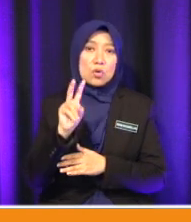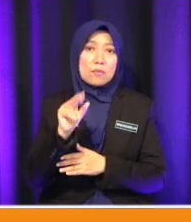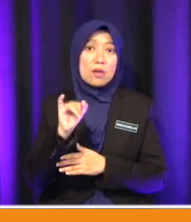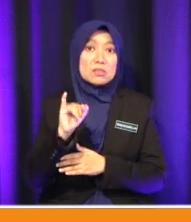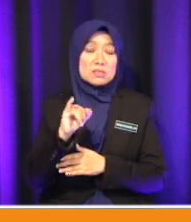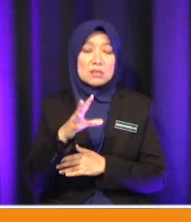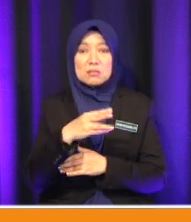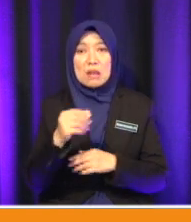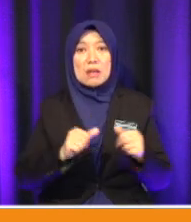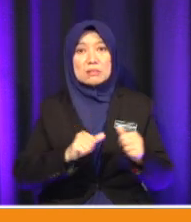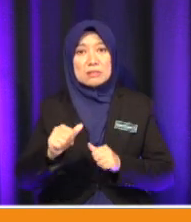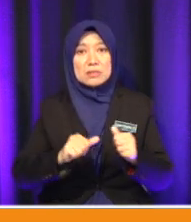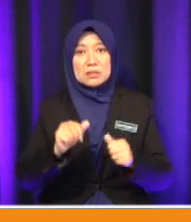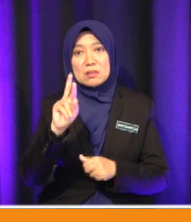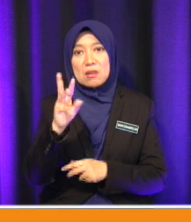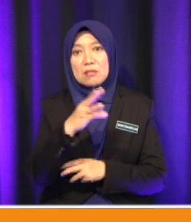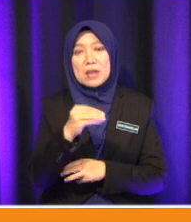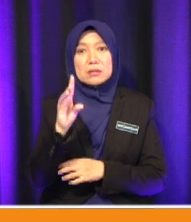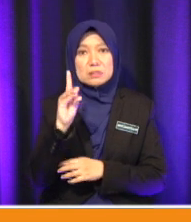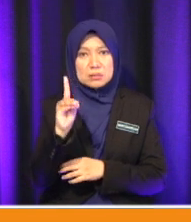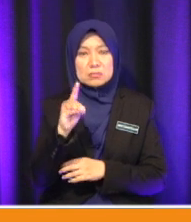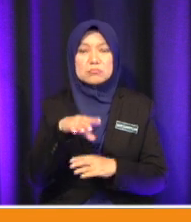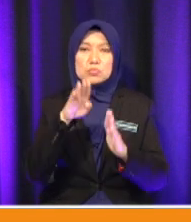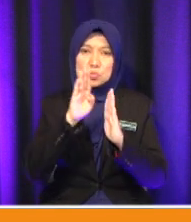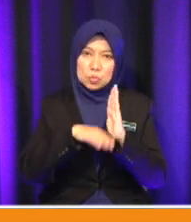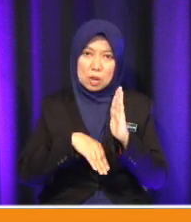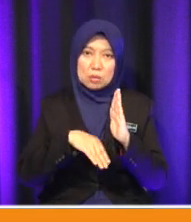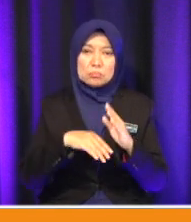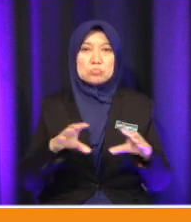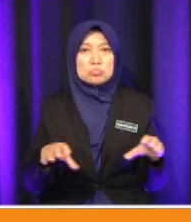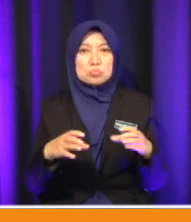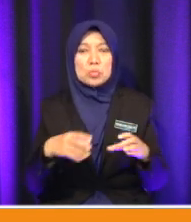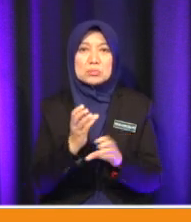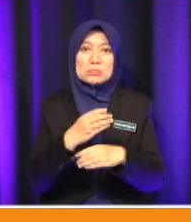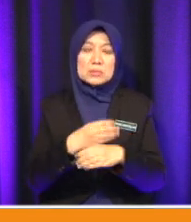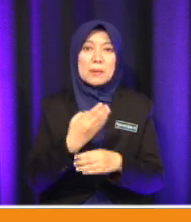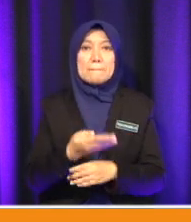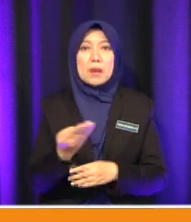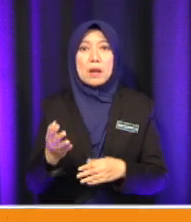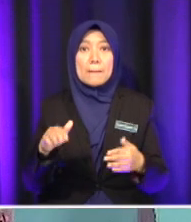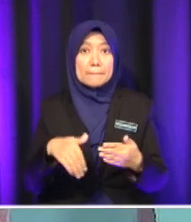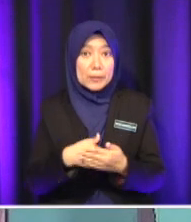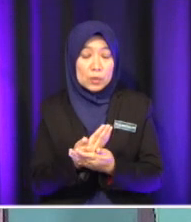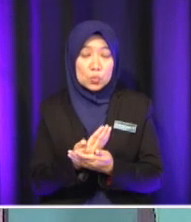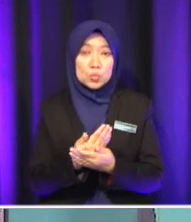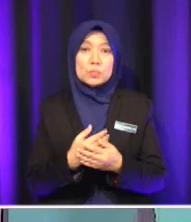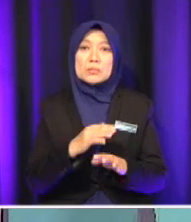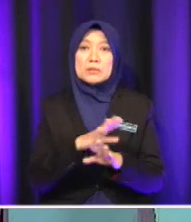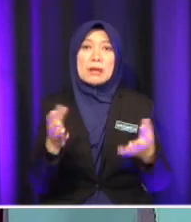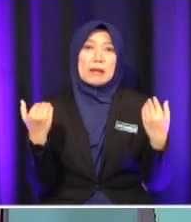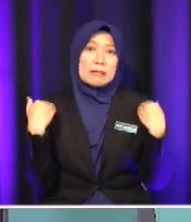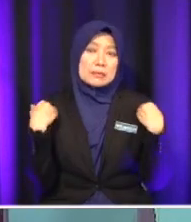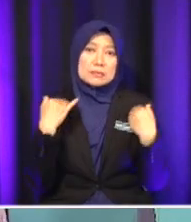sini ke berlaku kekurangan dari segi penciptaan benda-benda baru lah ya barang-barang kita tak ada